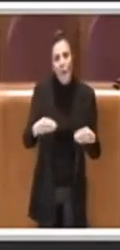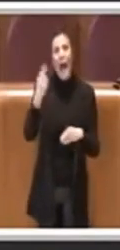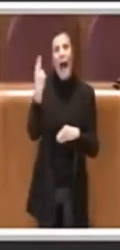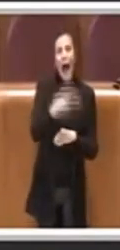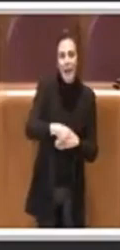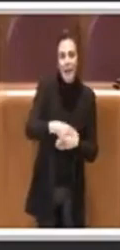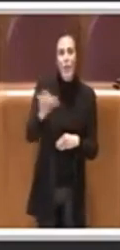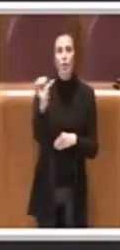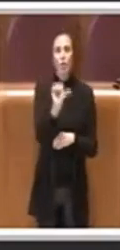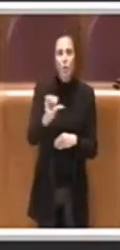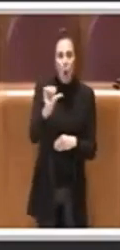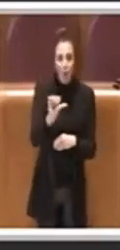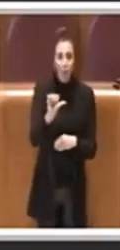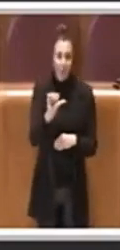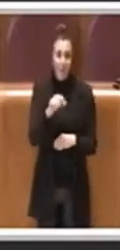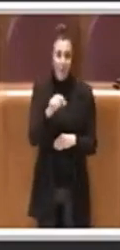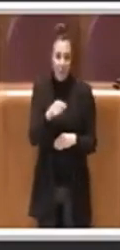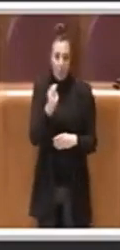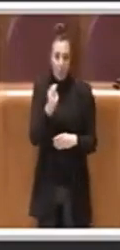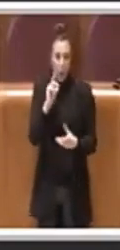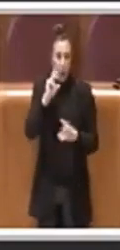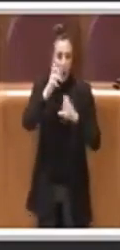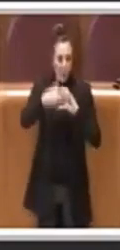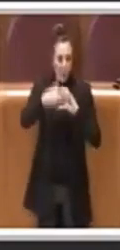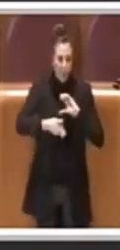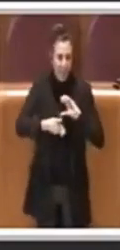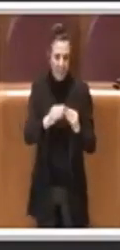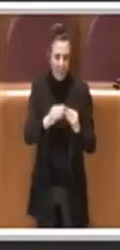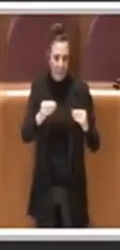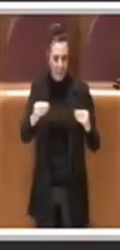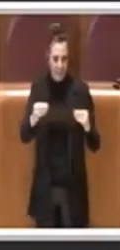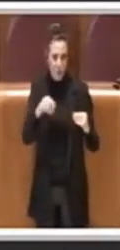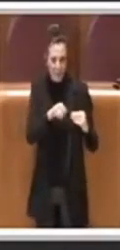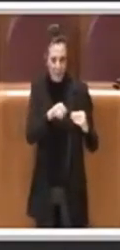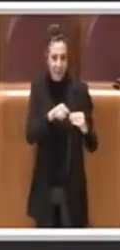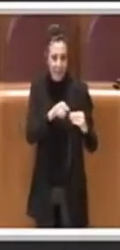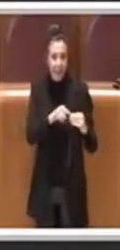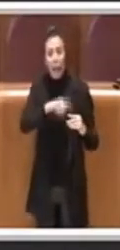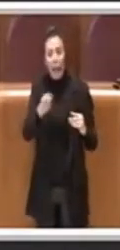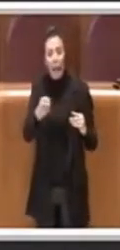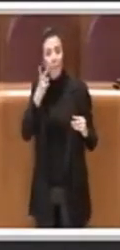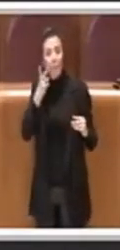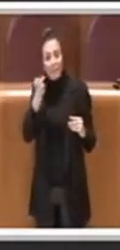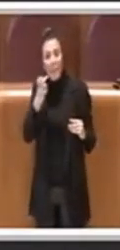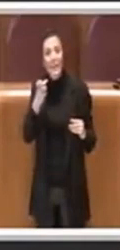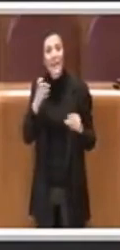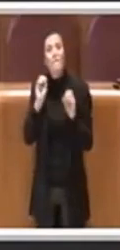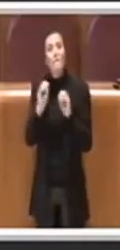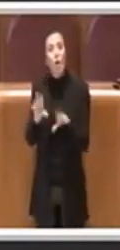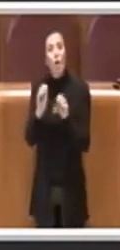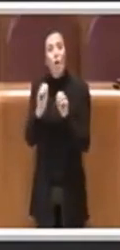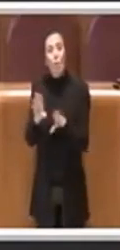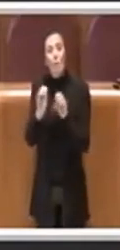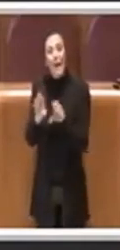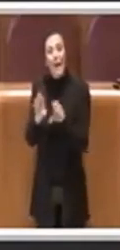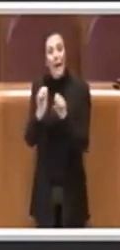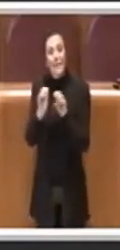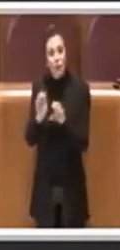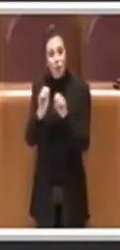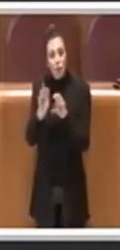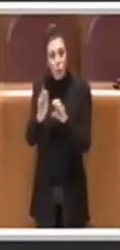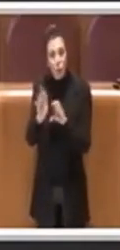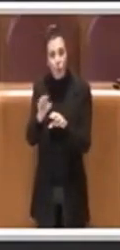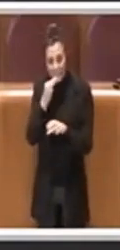sono sistemi di una certa complessità e che comunque si preveda anche un'adeguata formazione e quindi vengano